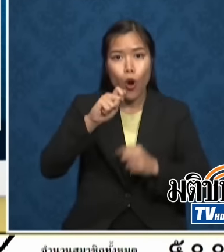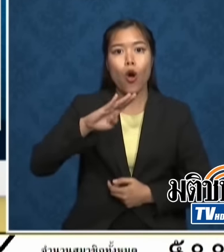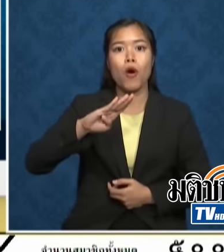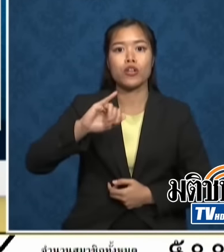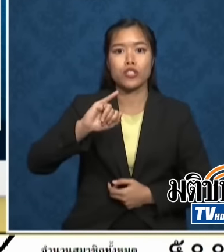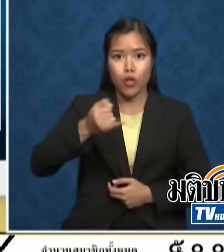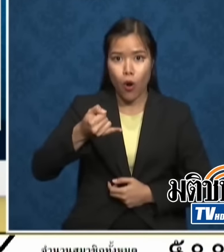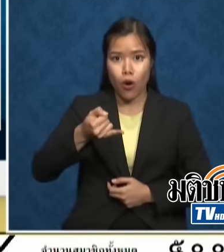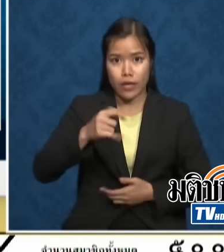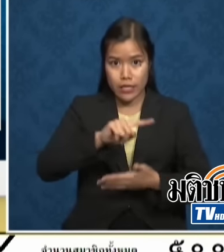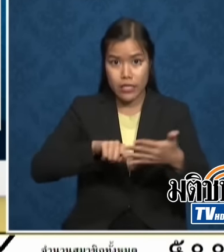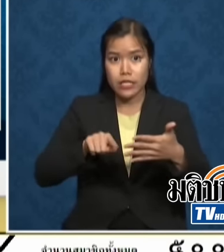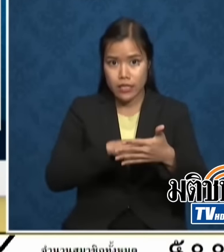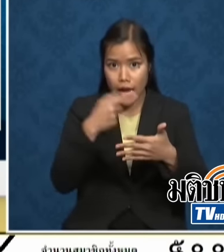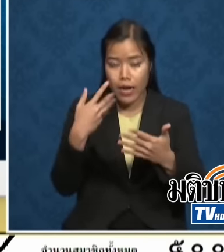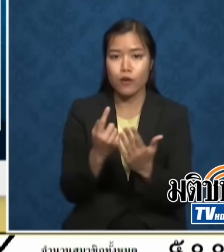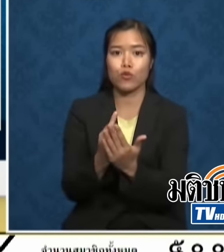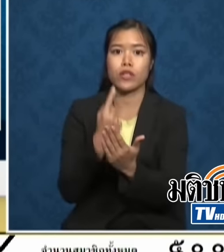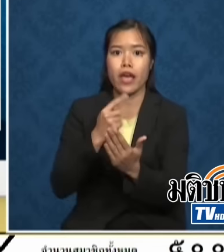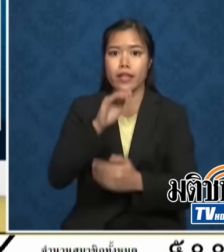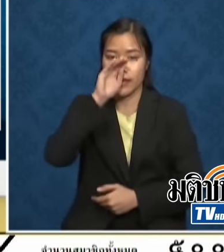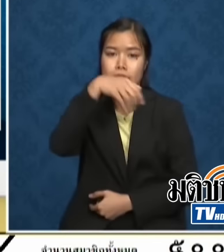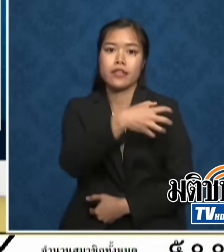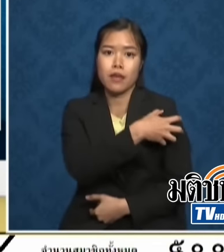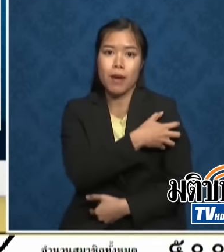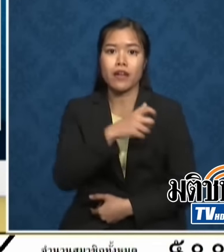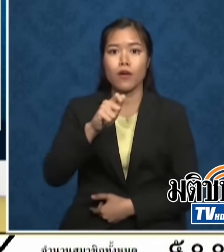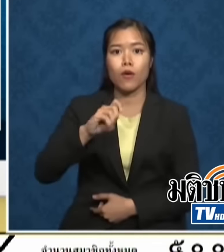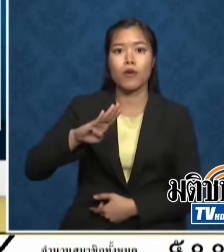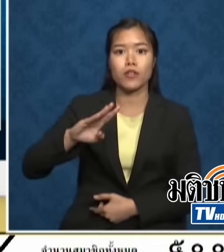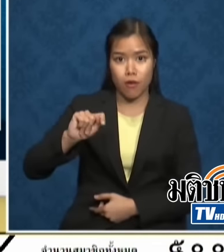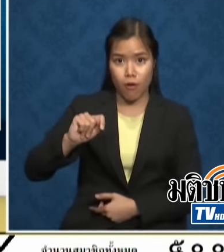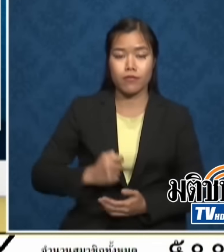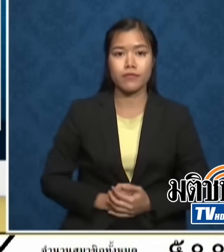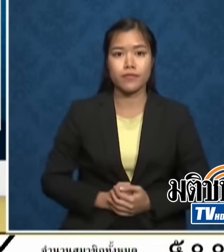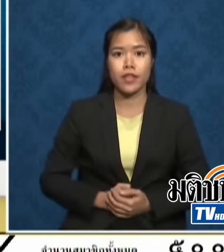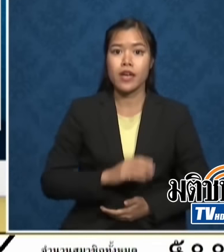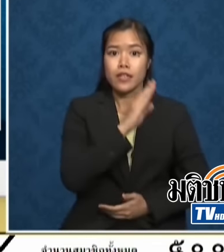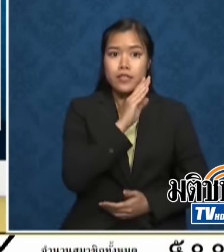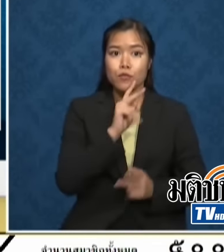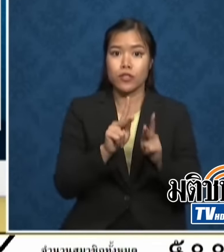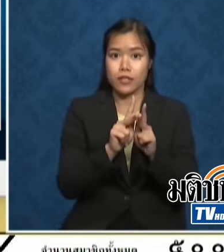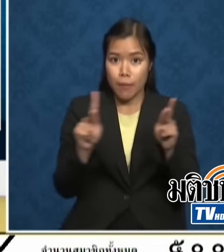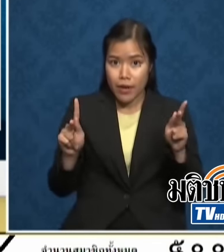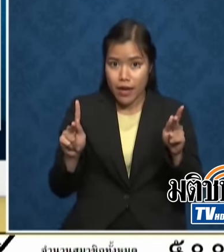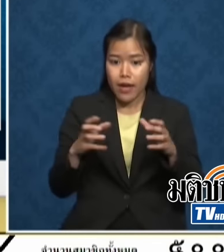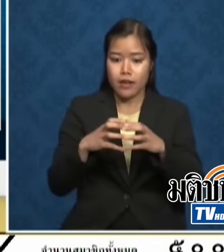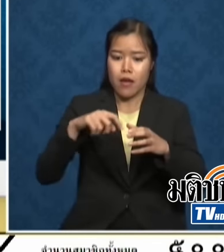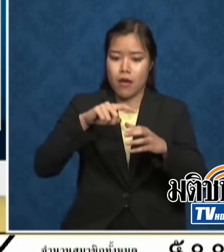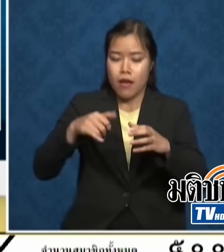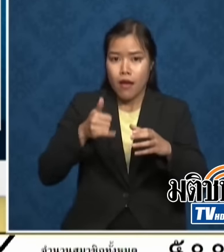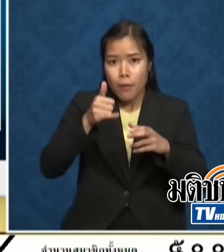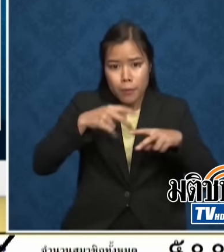ที่การมีตัวแทนเทศบาลและอบต.ถ้ากรรมาธิการที่จะเข้าไปศึกษา